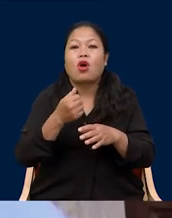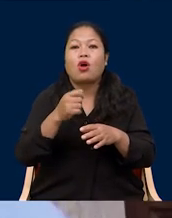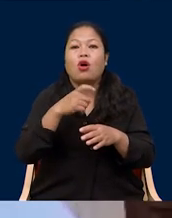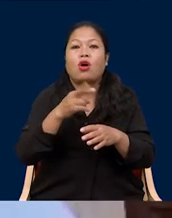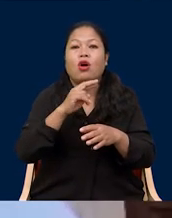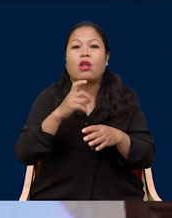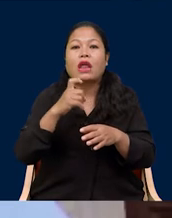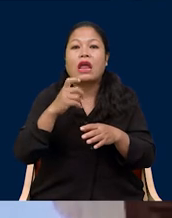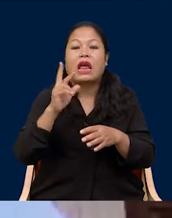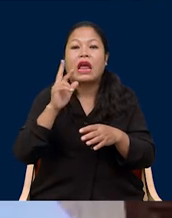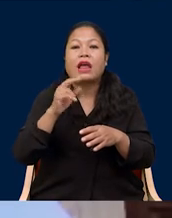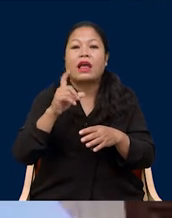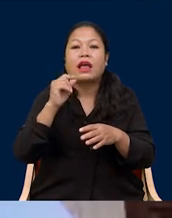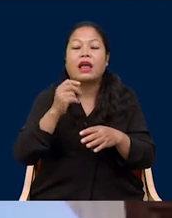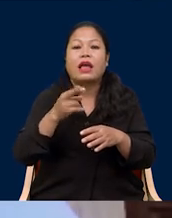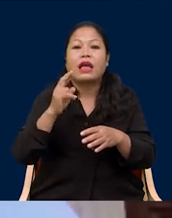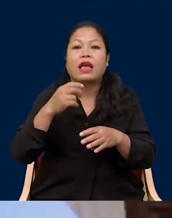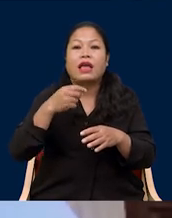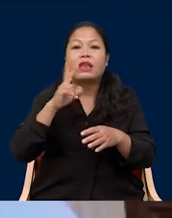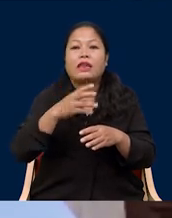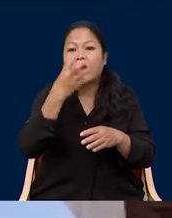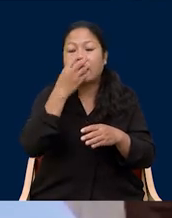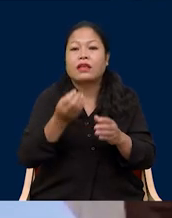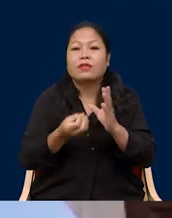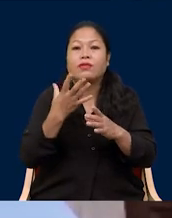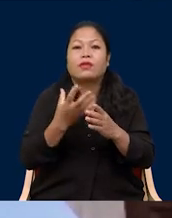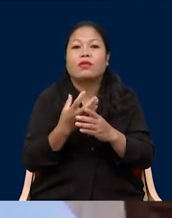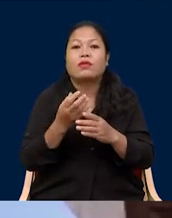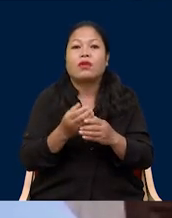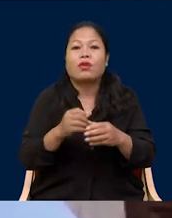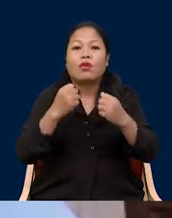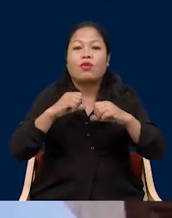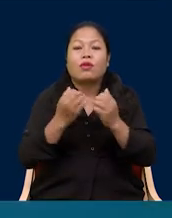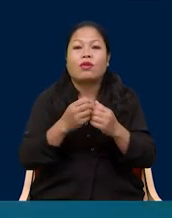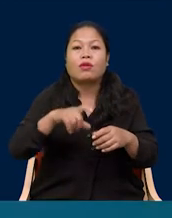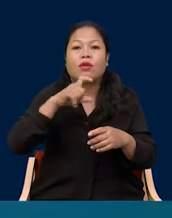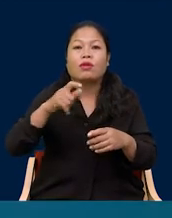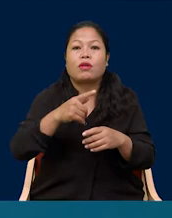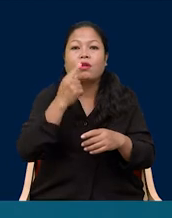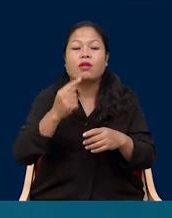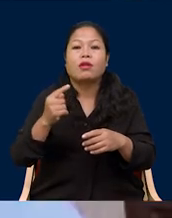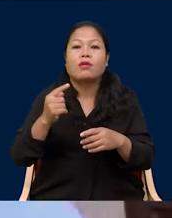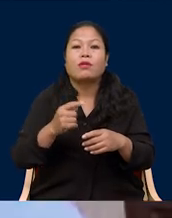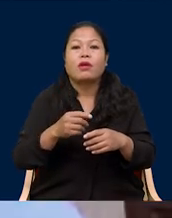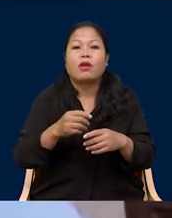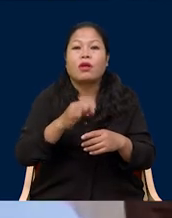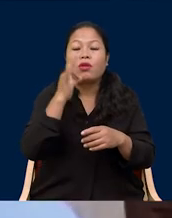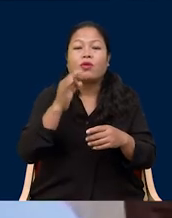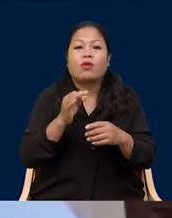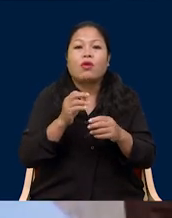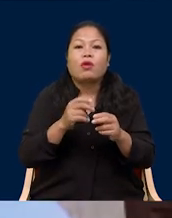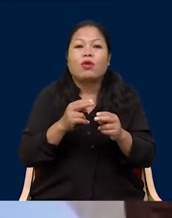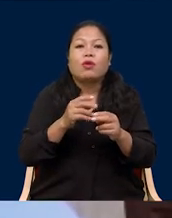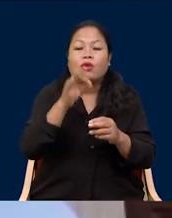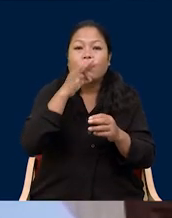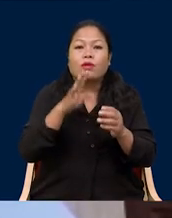अर्ग्यानिक फोहोरहरू चाहिँ त्यसलाई व्यवस्थापन गरेर ग्यास उत्पादन गरेर त्यसलाई ऊर्जाको रूपमा पनि प्रयोग गरिरहेको छौँ र नेपालको सन्दर्भमा हामीले हेऱ्यौँ भने